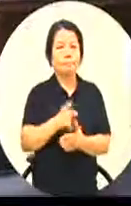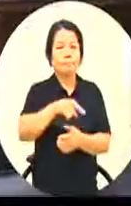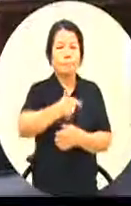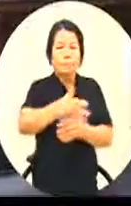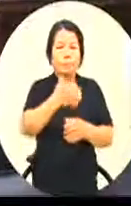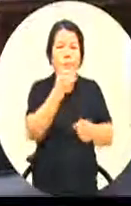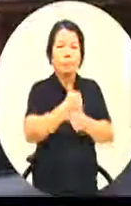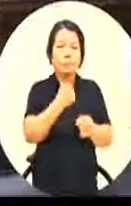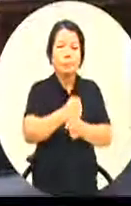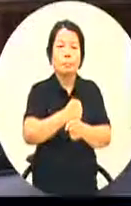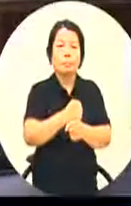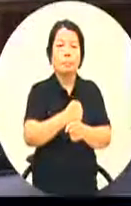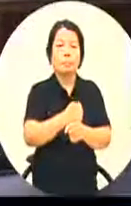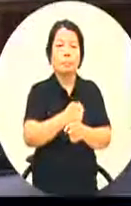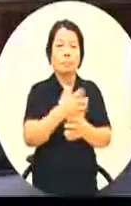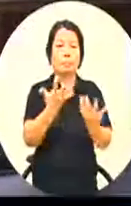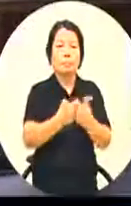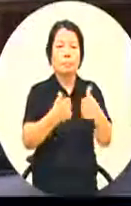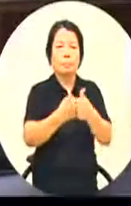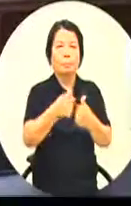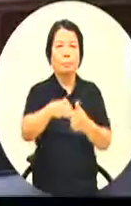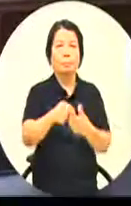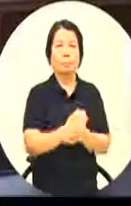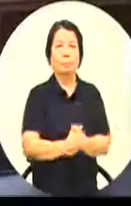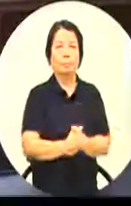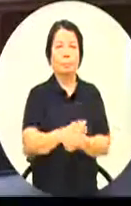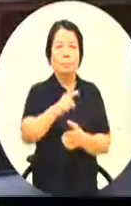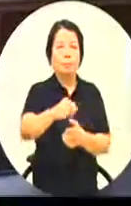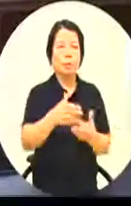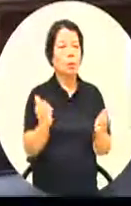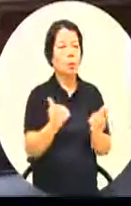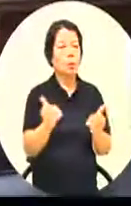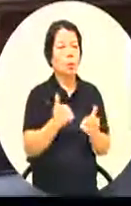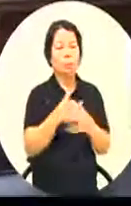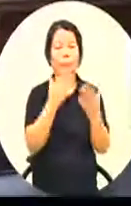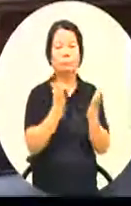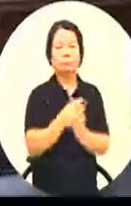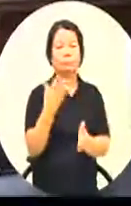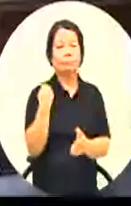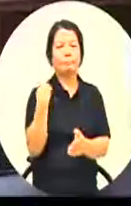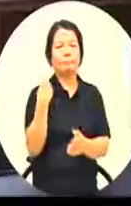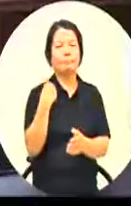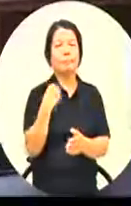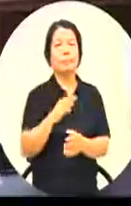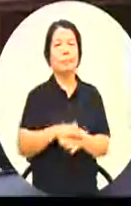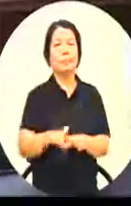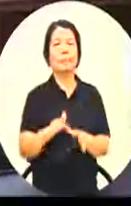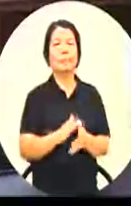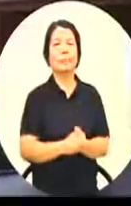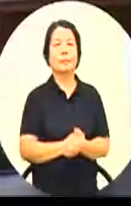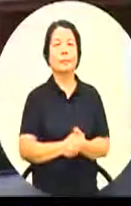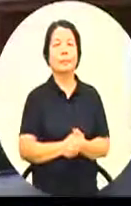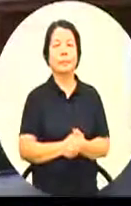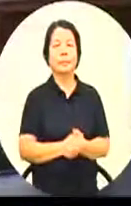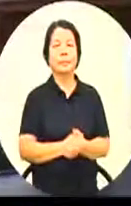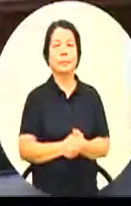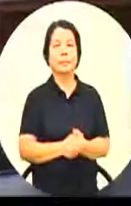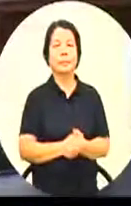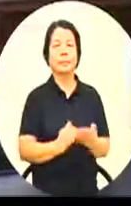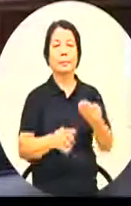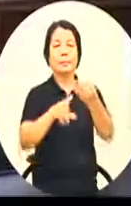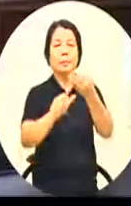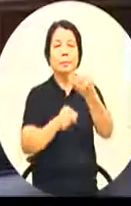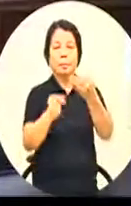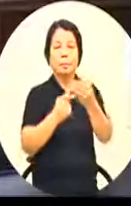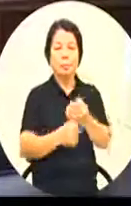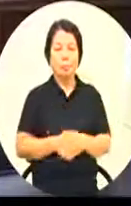作的环境，不然的话，这个问题永远是恶性循环的。那这部分是我上个月采访之